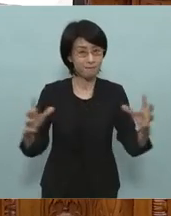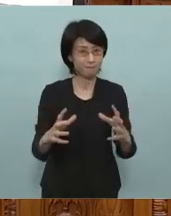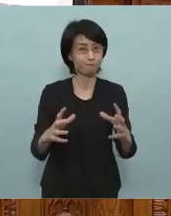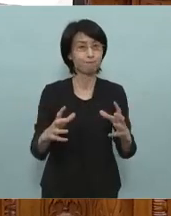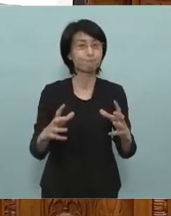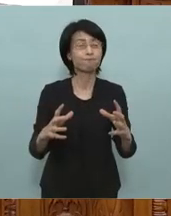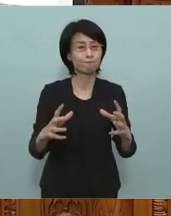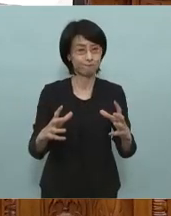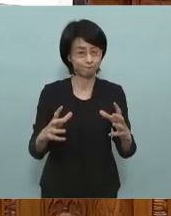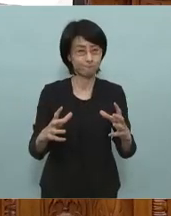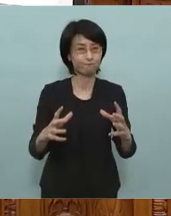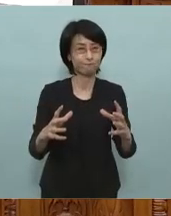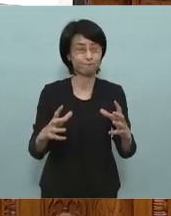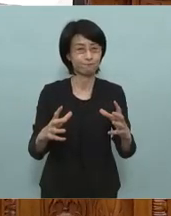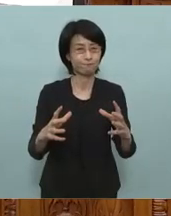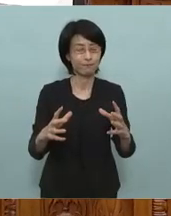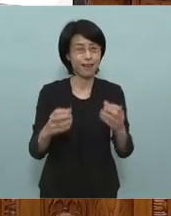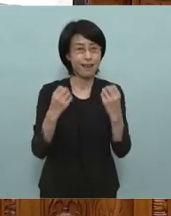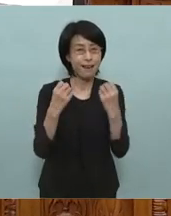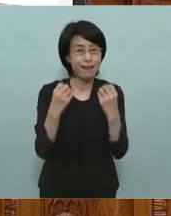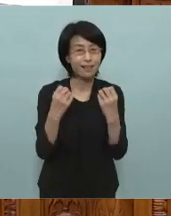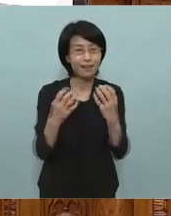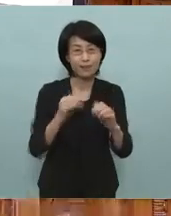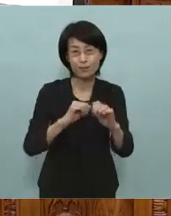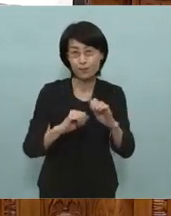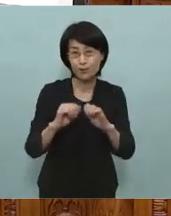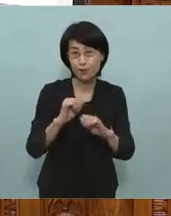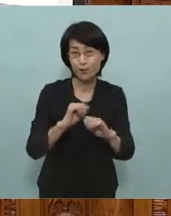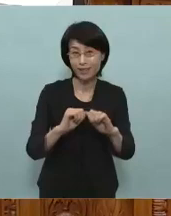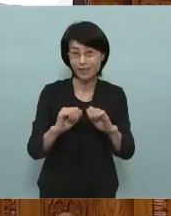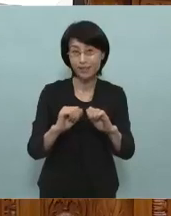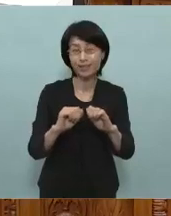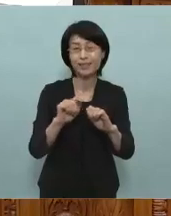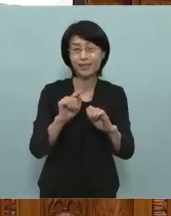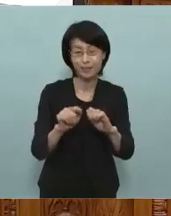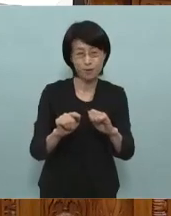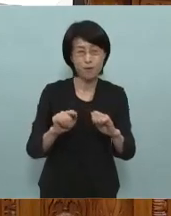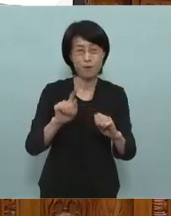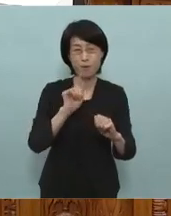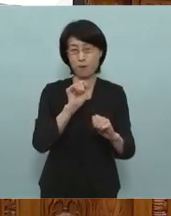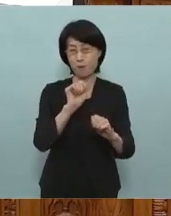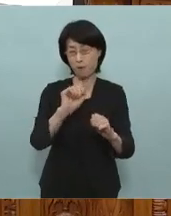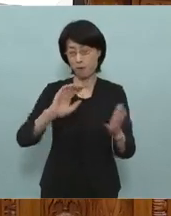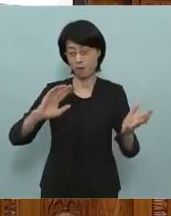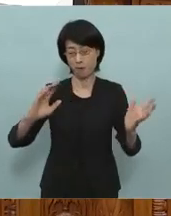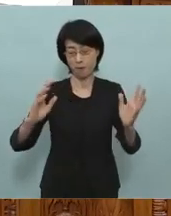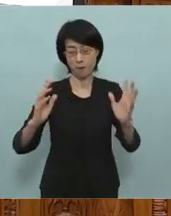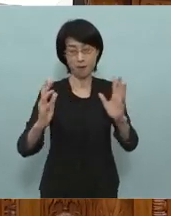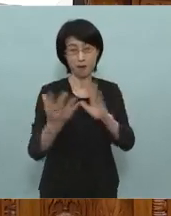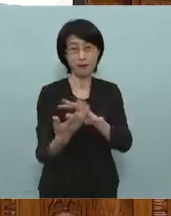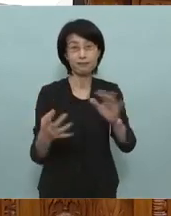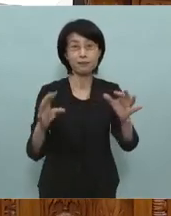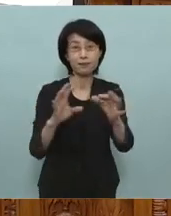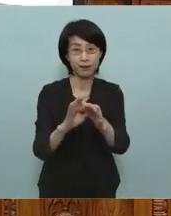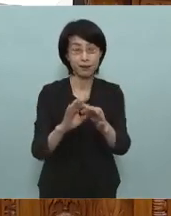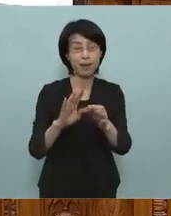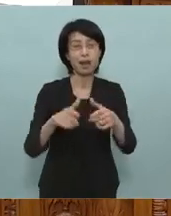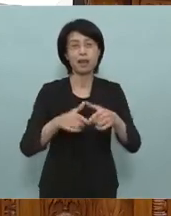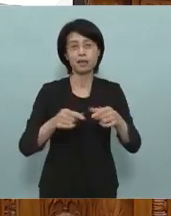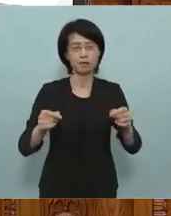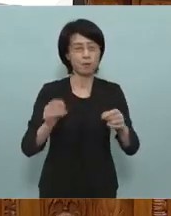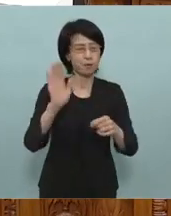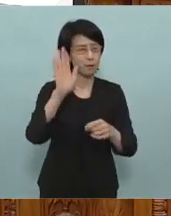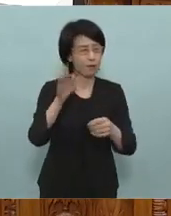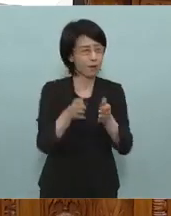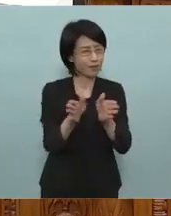し態度し始めた新しい動きを大きな流れにしてこの国の未来を